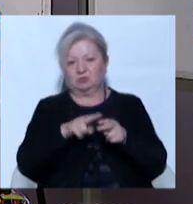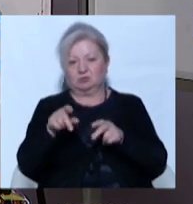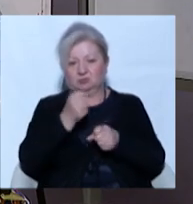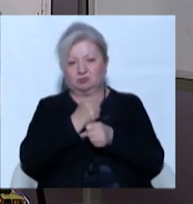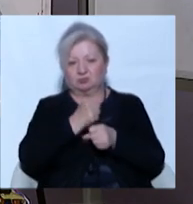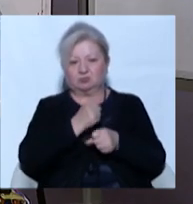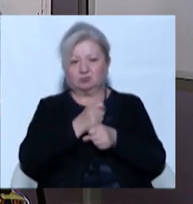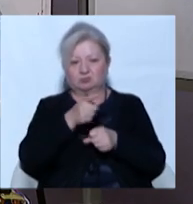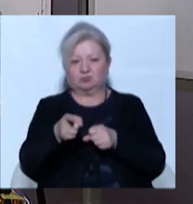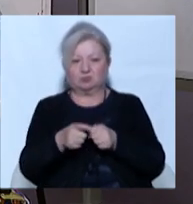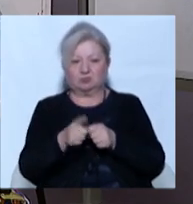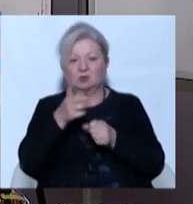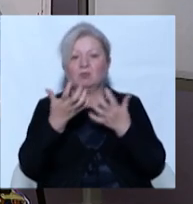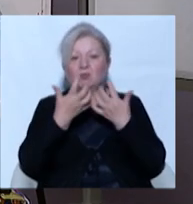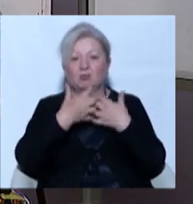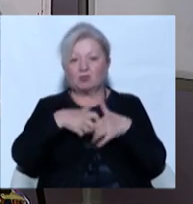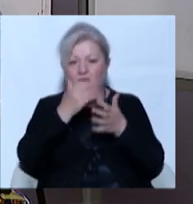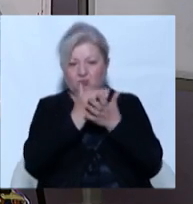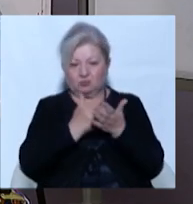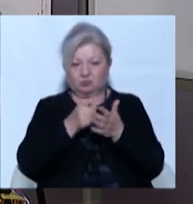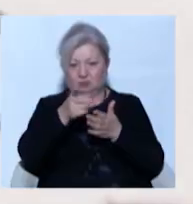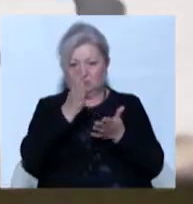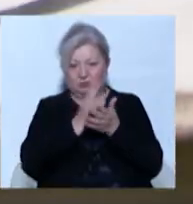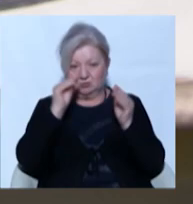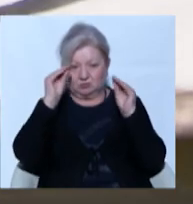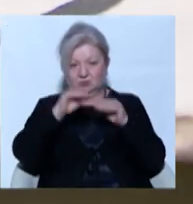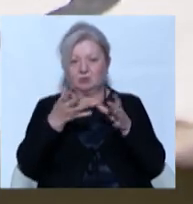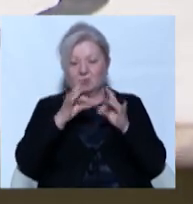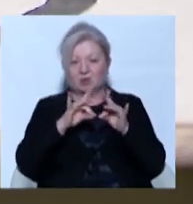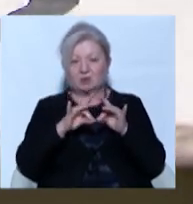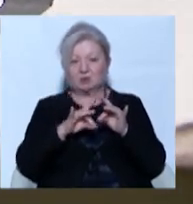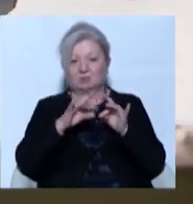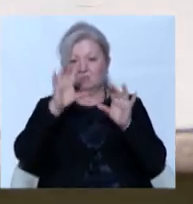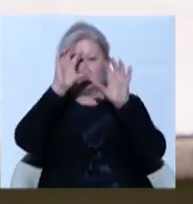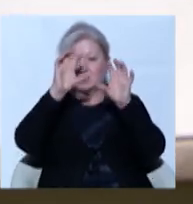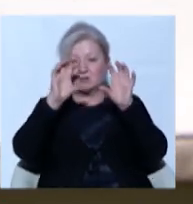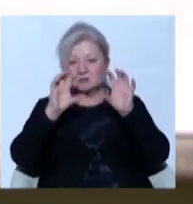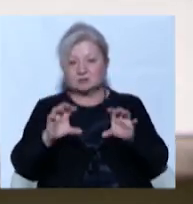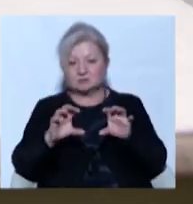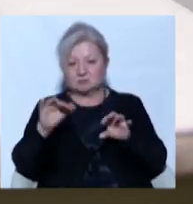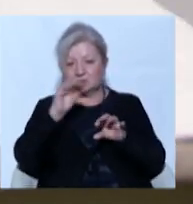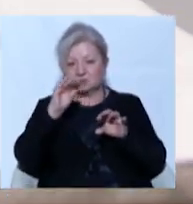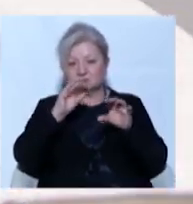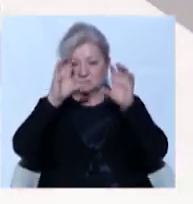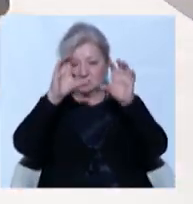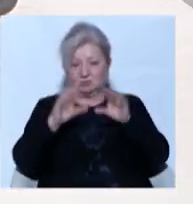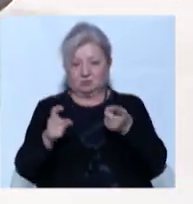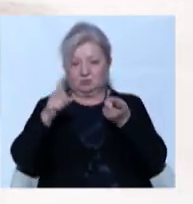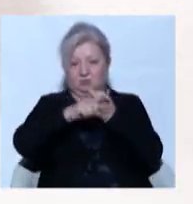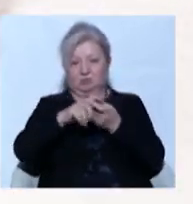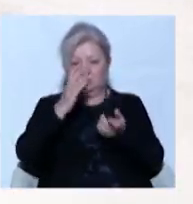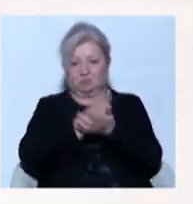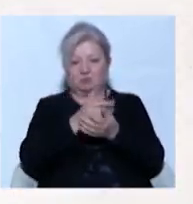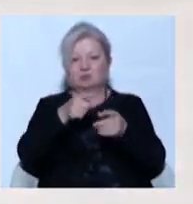ან გადასავარდნია. აი, ასეთი პრინციპით მოქმედებს ჩვენი მოწყობილობა. ინტელექტი აქვს, რასაკვირველია,